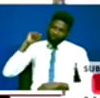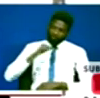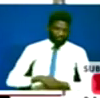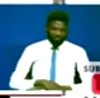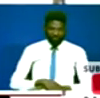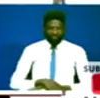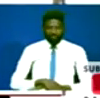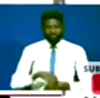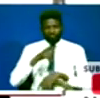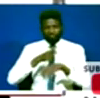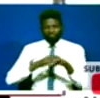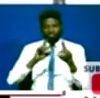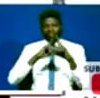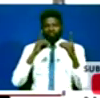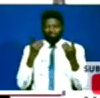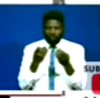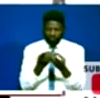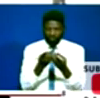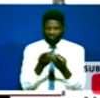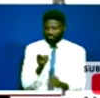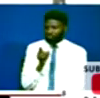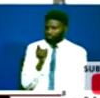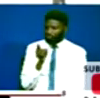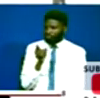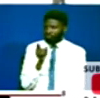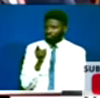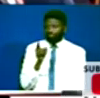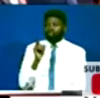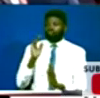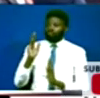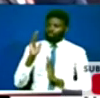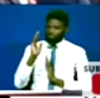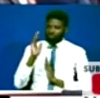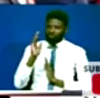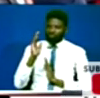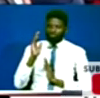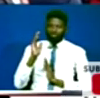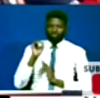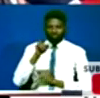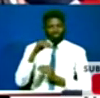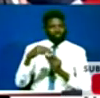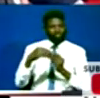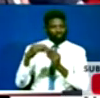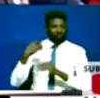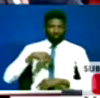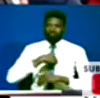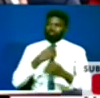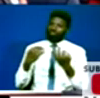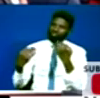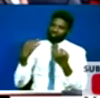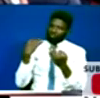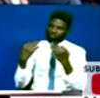kutuongoza na kutuelekeza na umetuambia jinsi unavyotaka